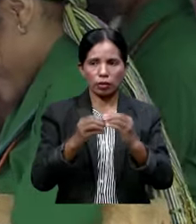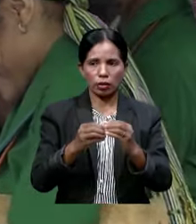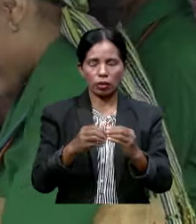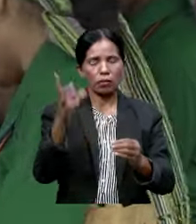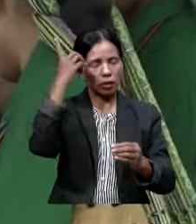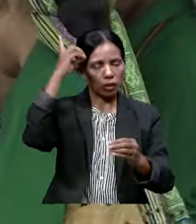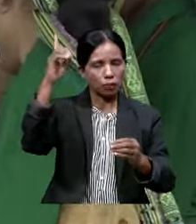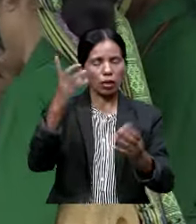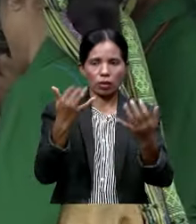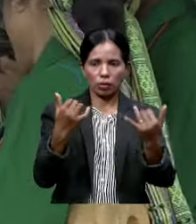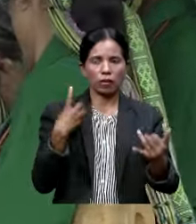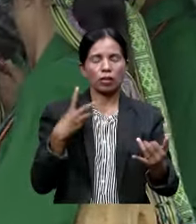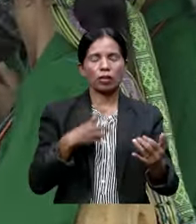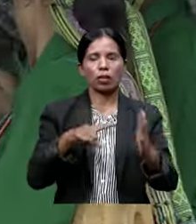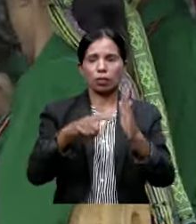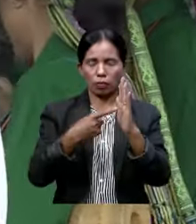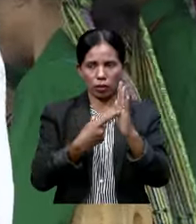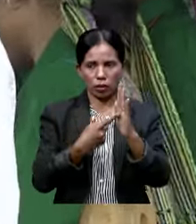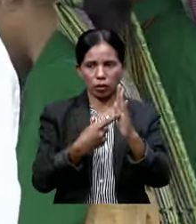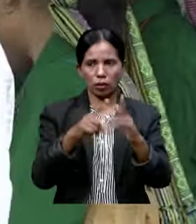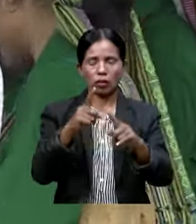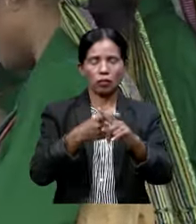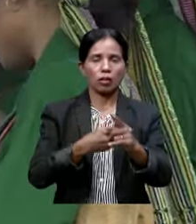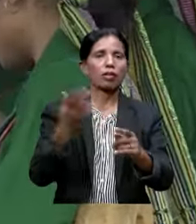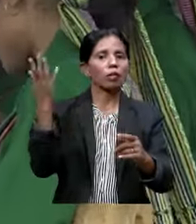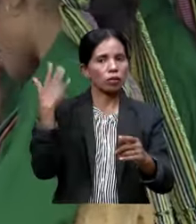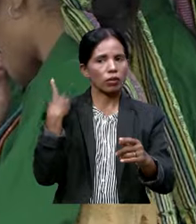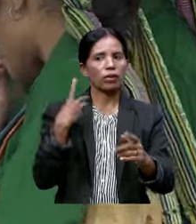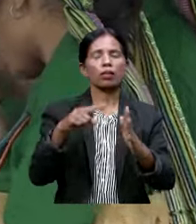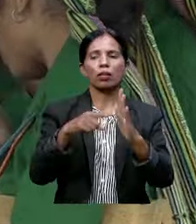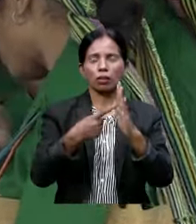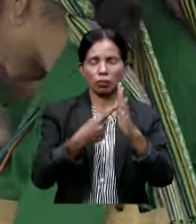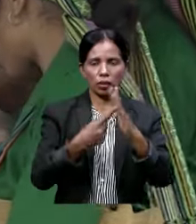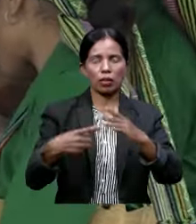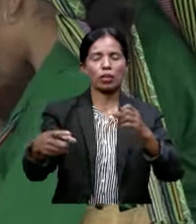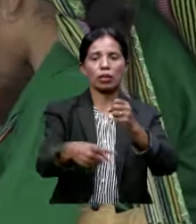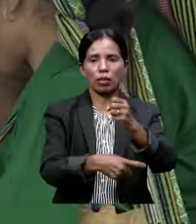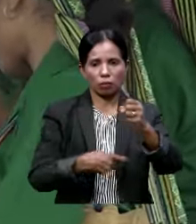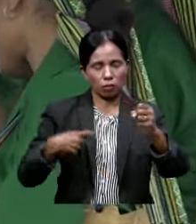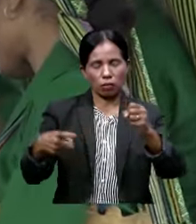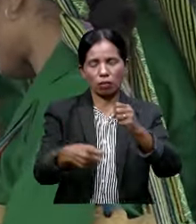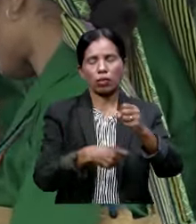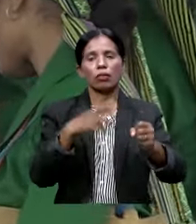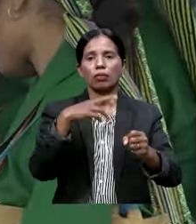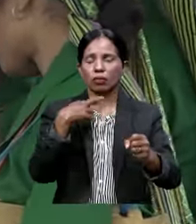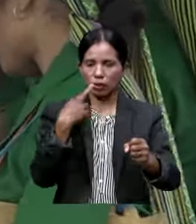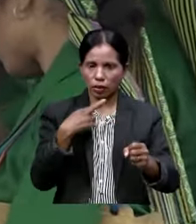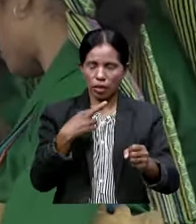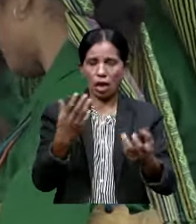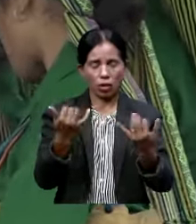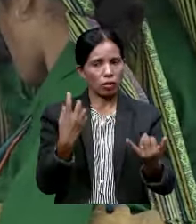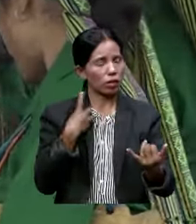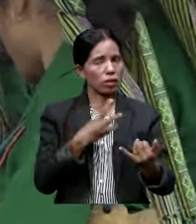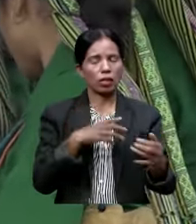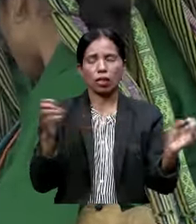realidade ohin ita hahu ia fulan hira li ba ohinita kuileta. Significa kata ita la kulia